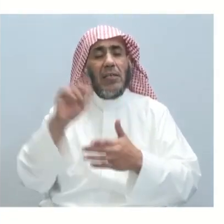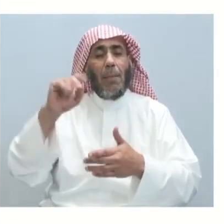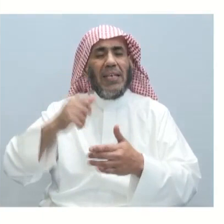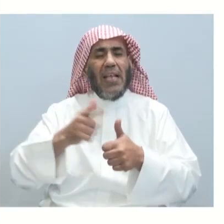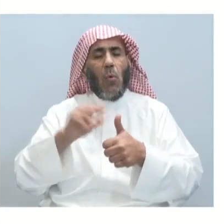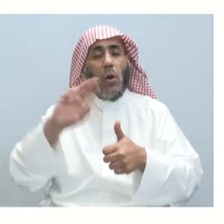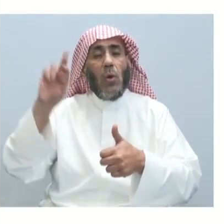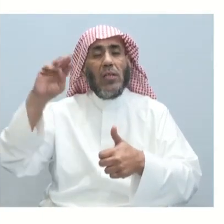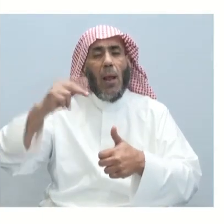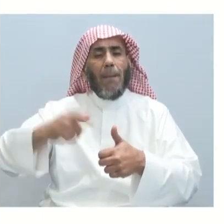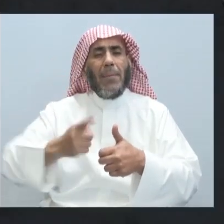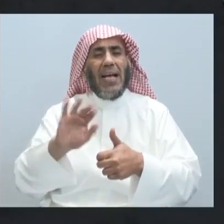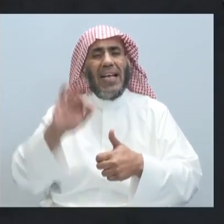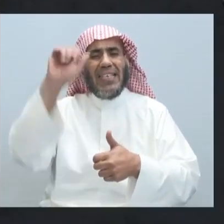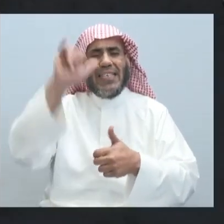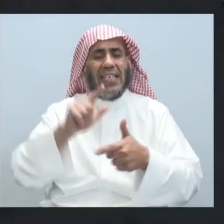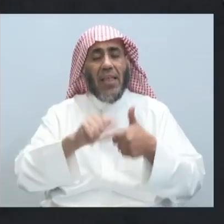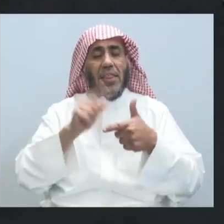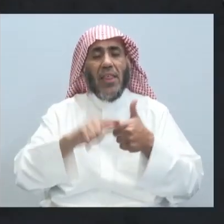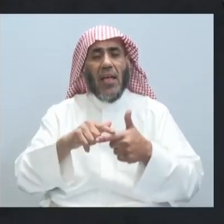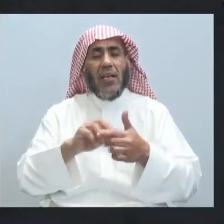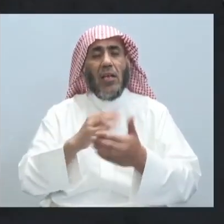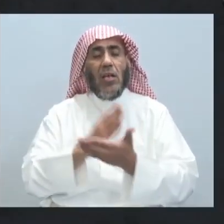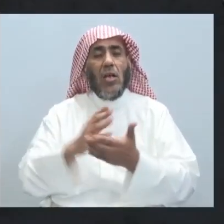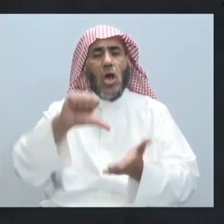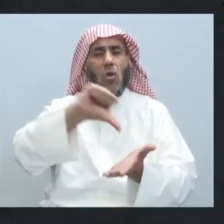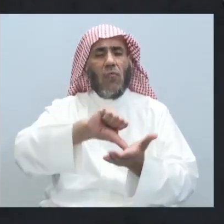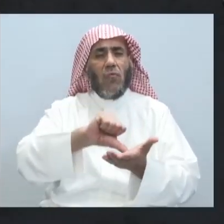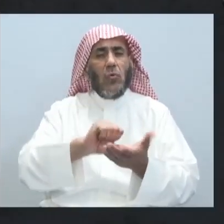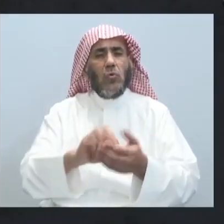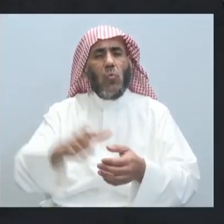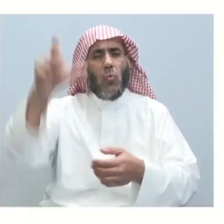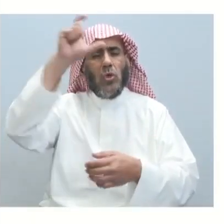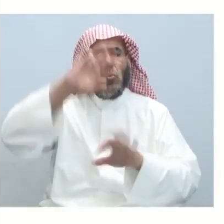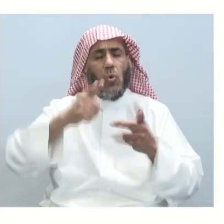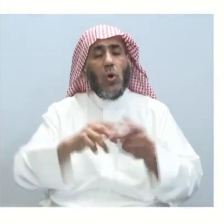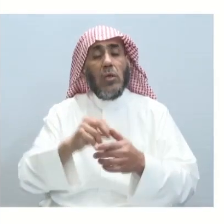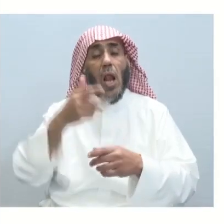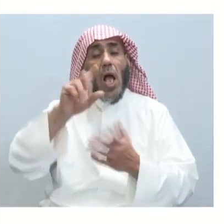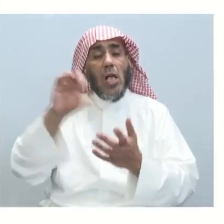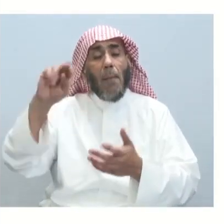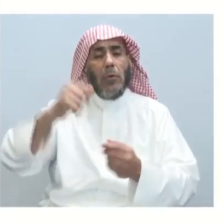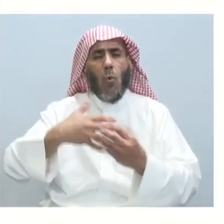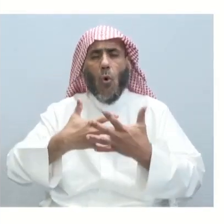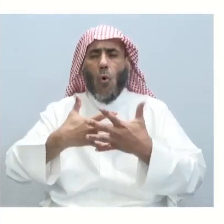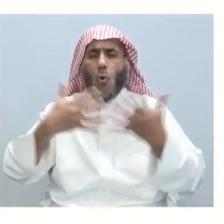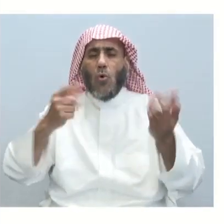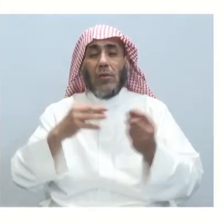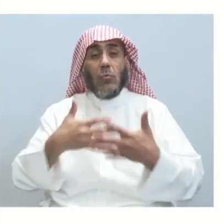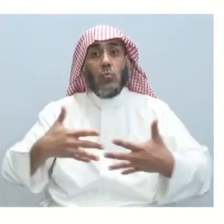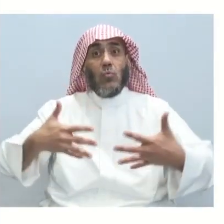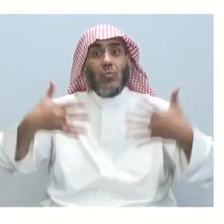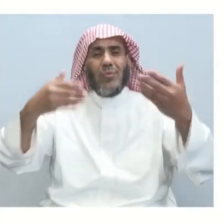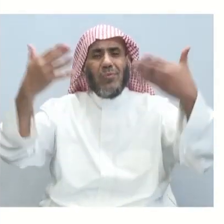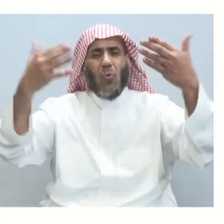العباسي ثاني كيف انه لما في نظام الوزاره الفرس والترك يعد عصر العباسي الاول منزه العصور التي تطور فيها النثر بشكل ملحوظ